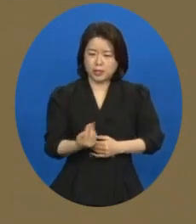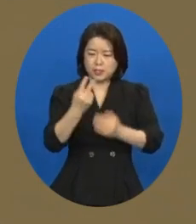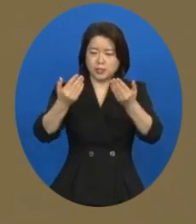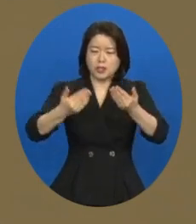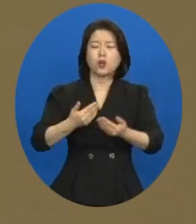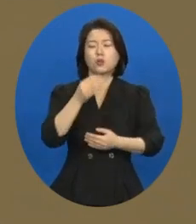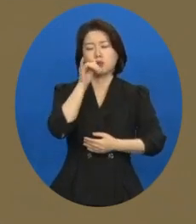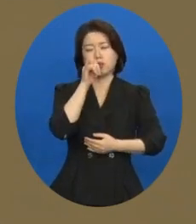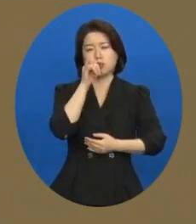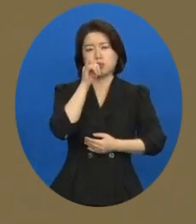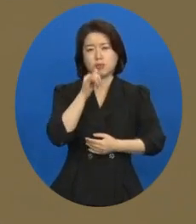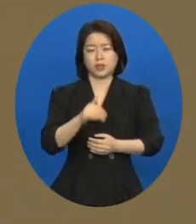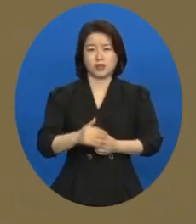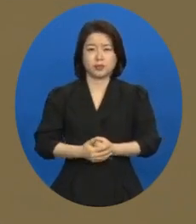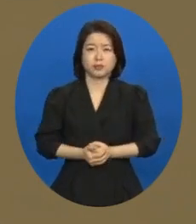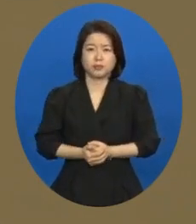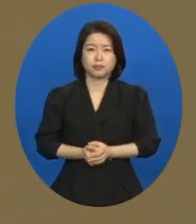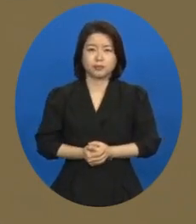살린다니까요.